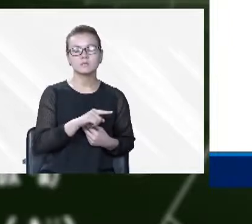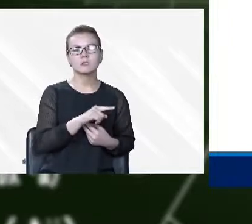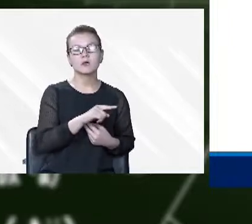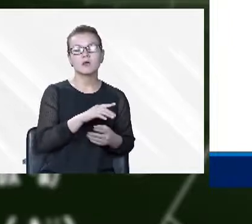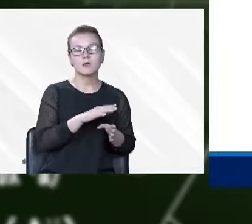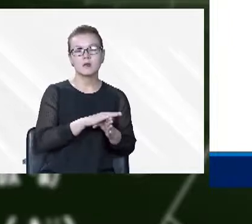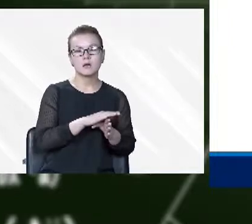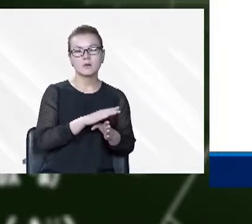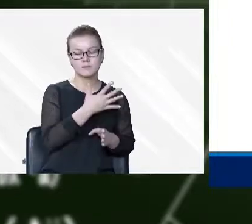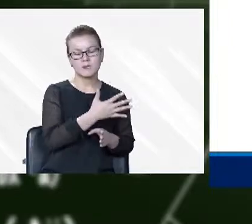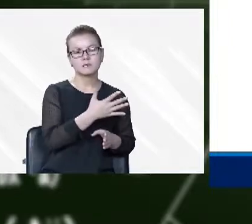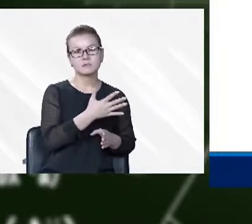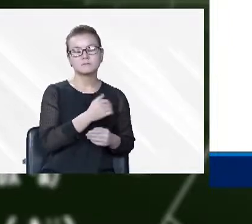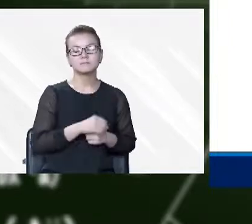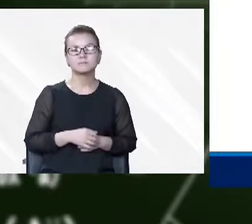Пример второй.